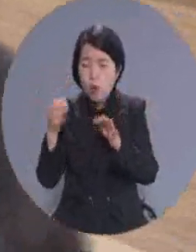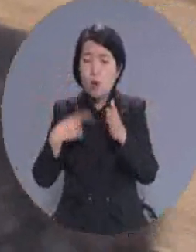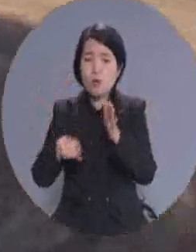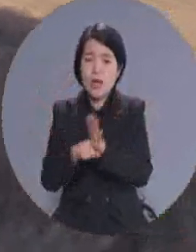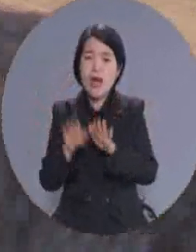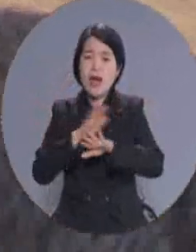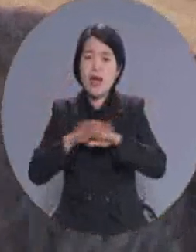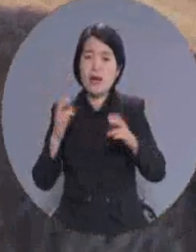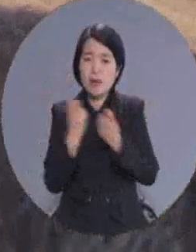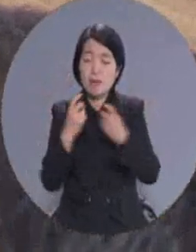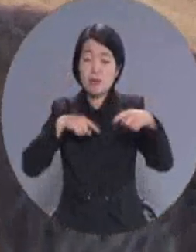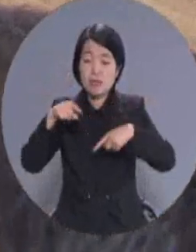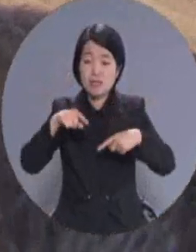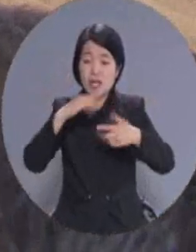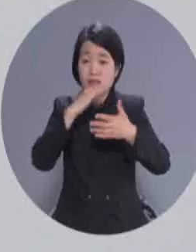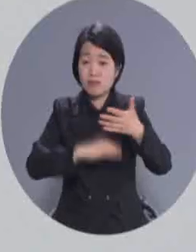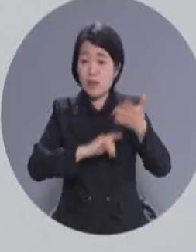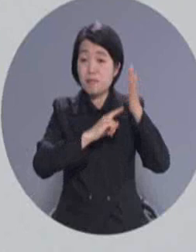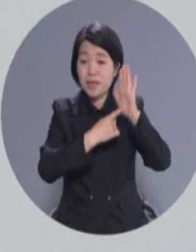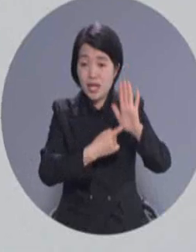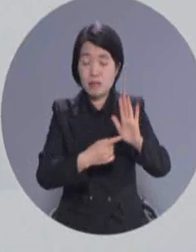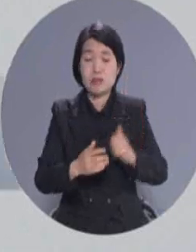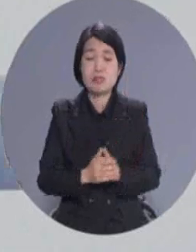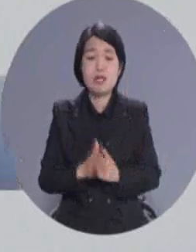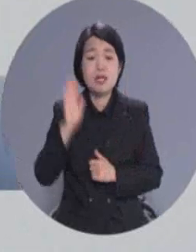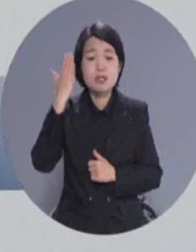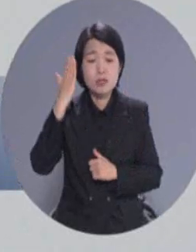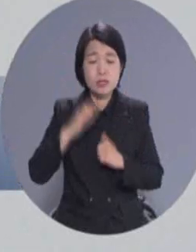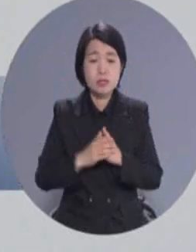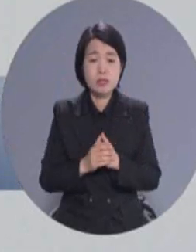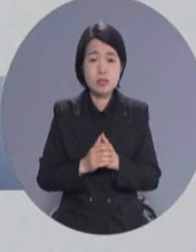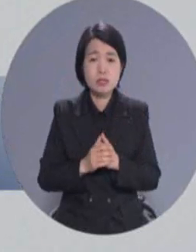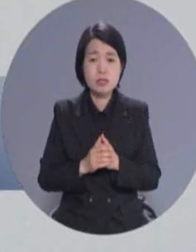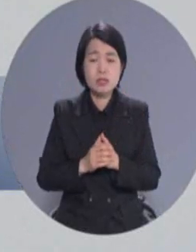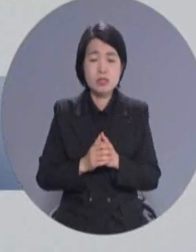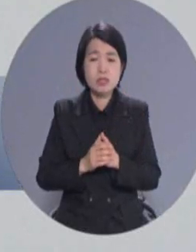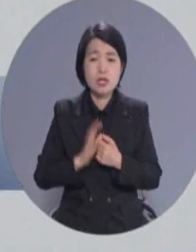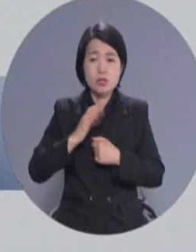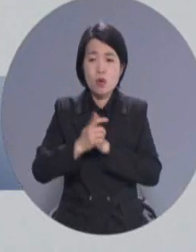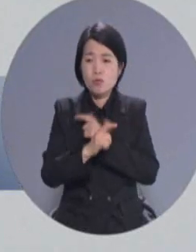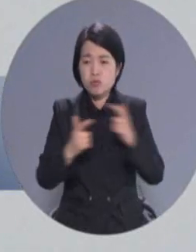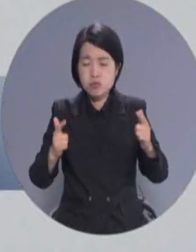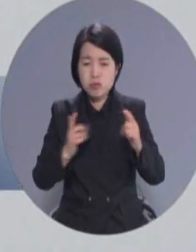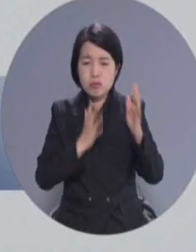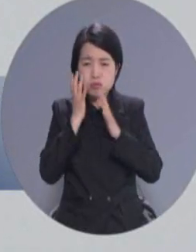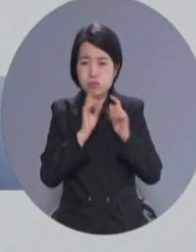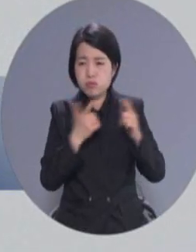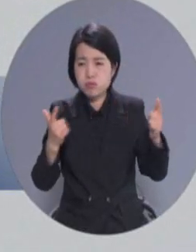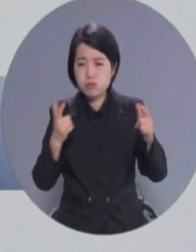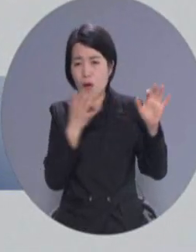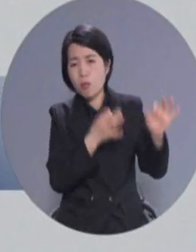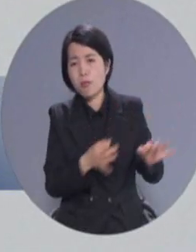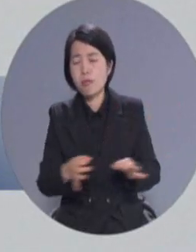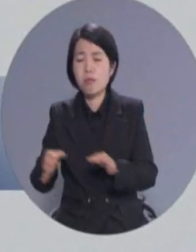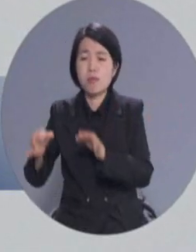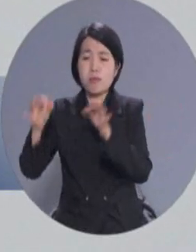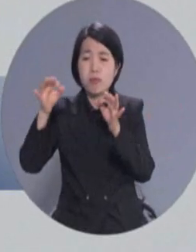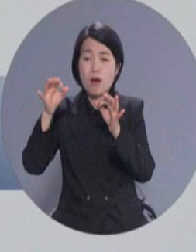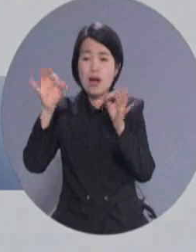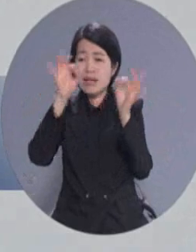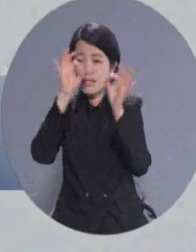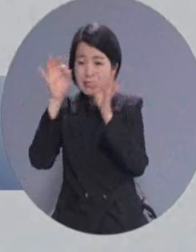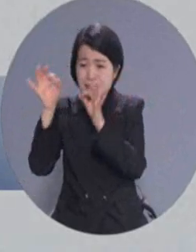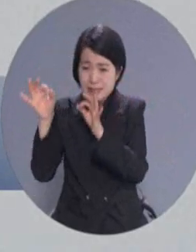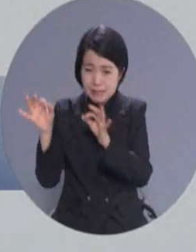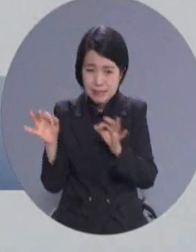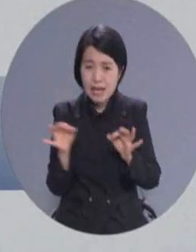대책을 발표했습니다. 국민의힘은 최근 높은 농축산물 가격에 대응해서